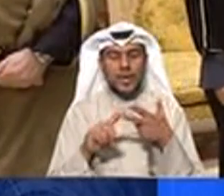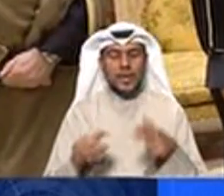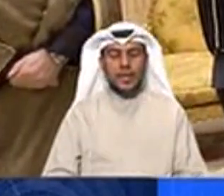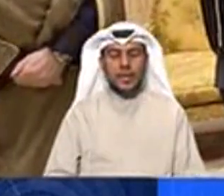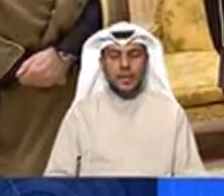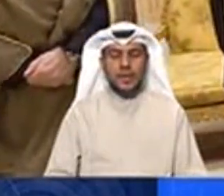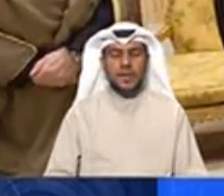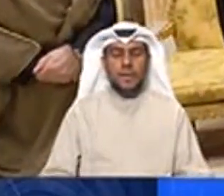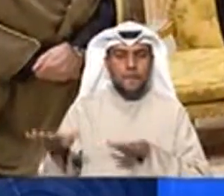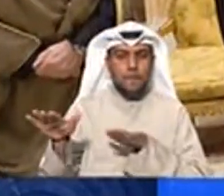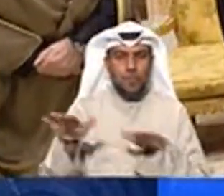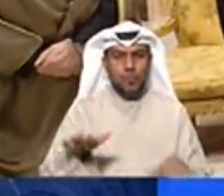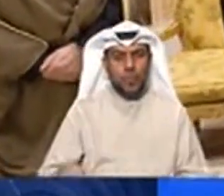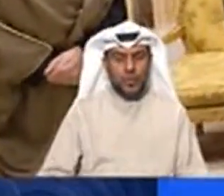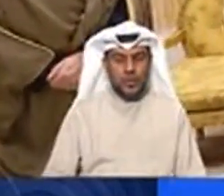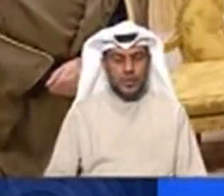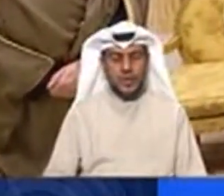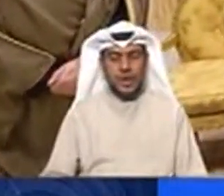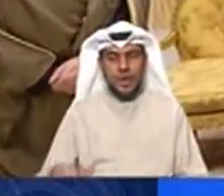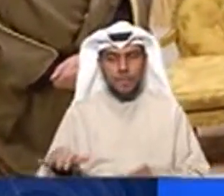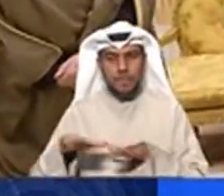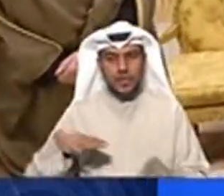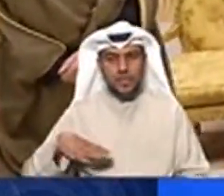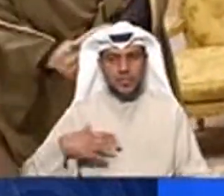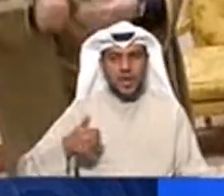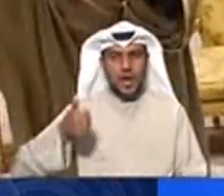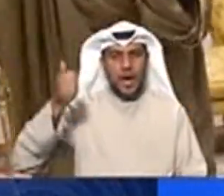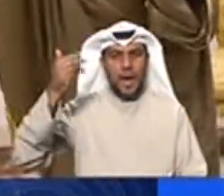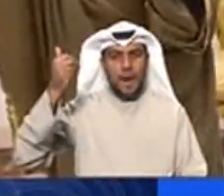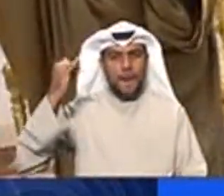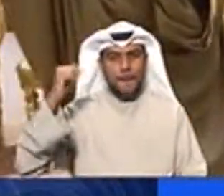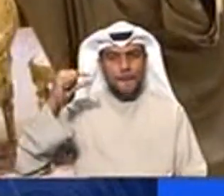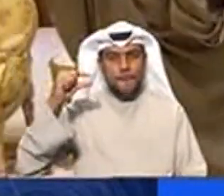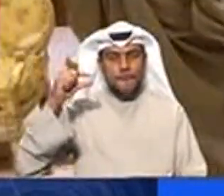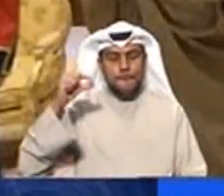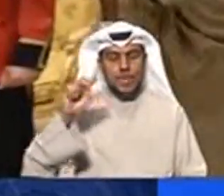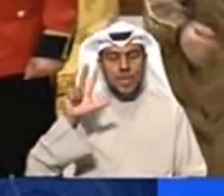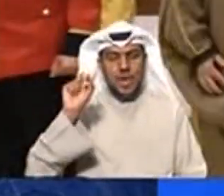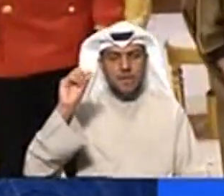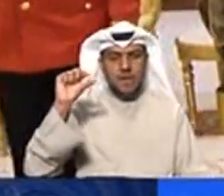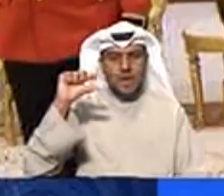حضرة صاحب السمو أمير البلاد أحمد فهد الفهد ورئيس